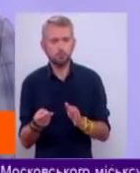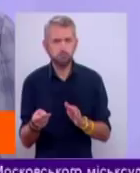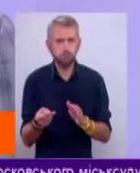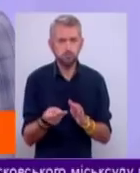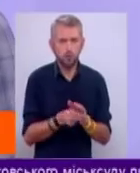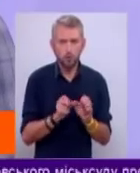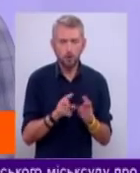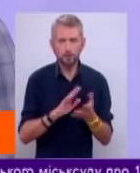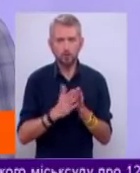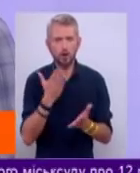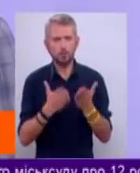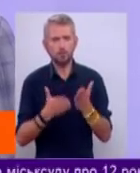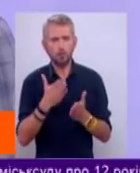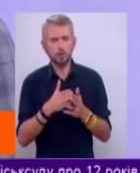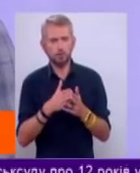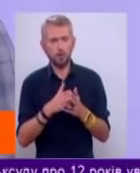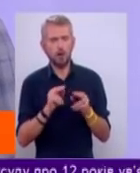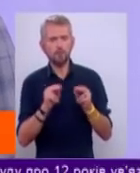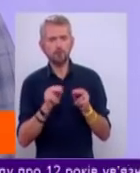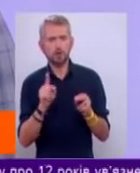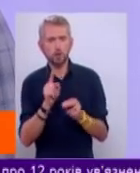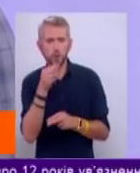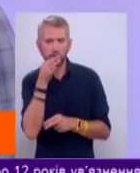Можливо, вчитель щось сказала, там, поставила оцінку.